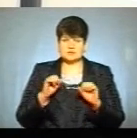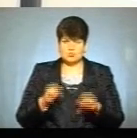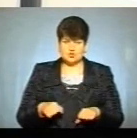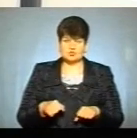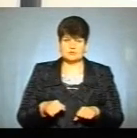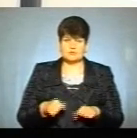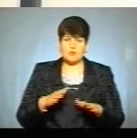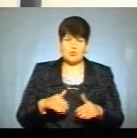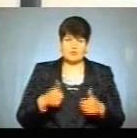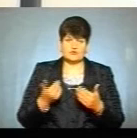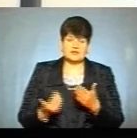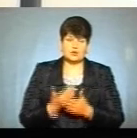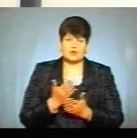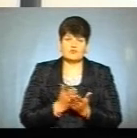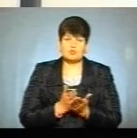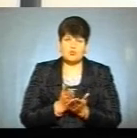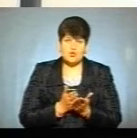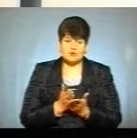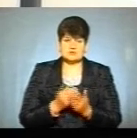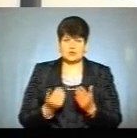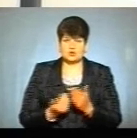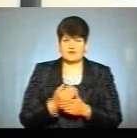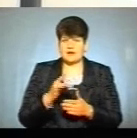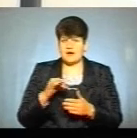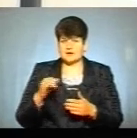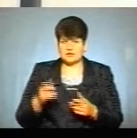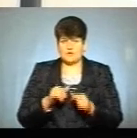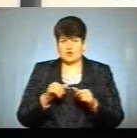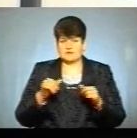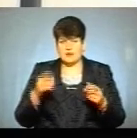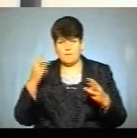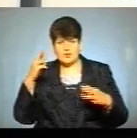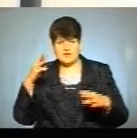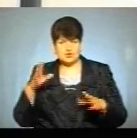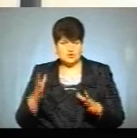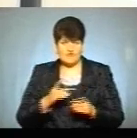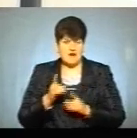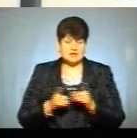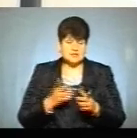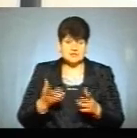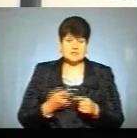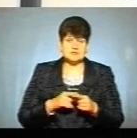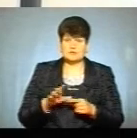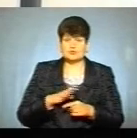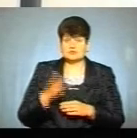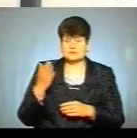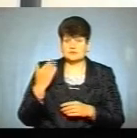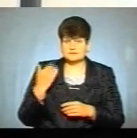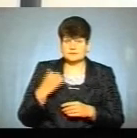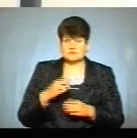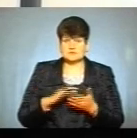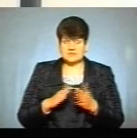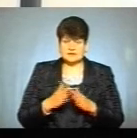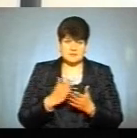десь пропонувати нові послуги, нові реактиви і так далі, розширятися, модернізуватися, тому що це все було, кажуть, в підвішеному стані, там